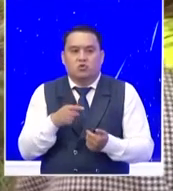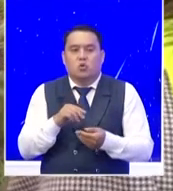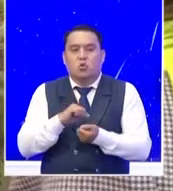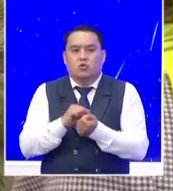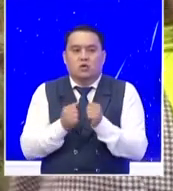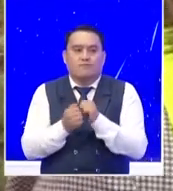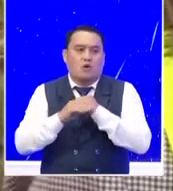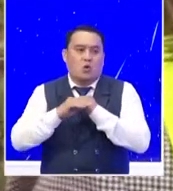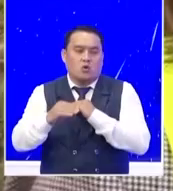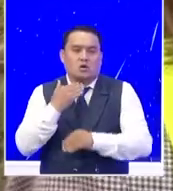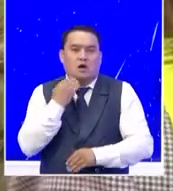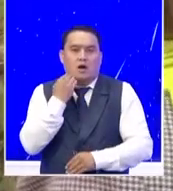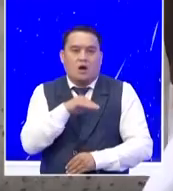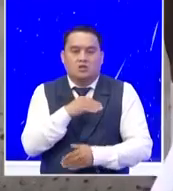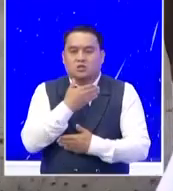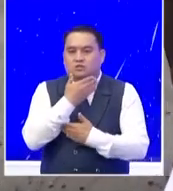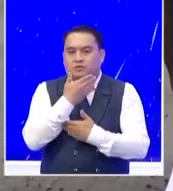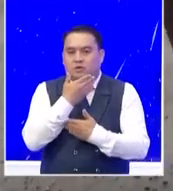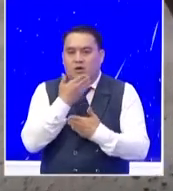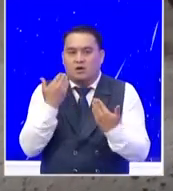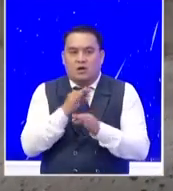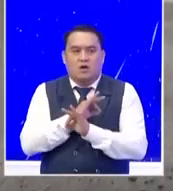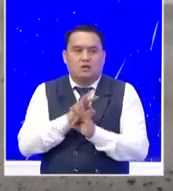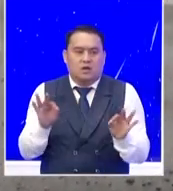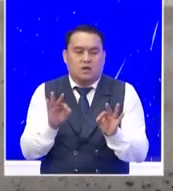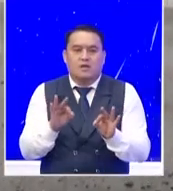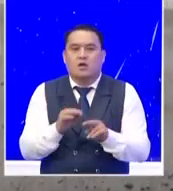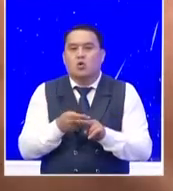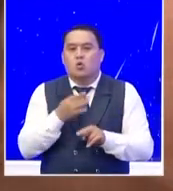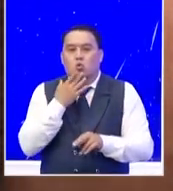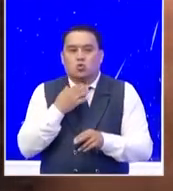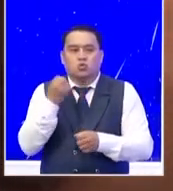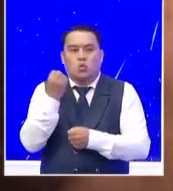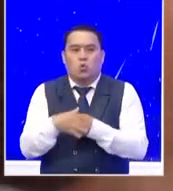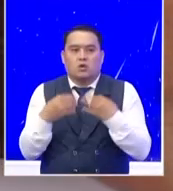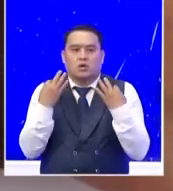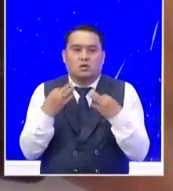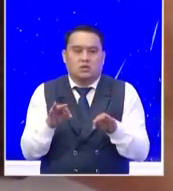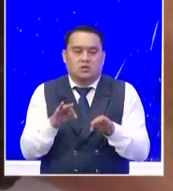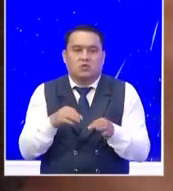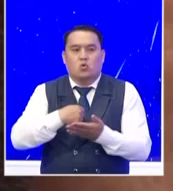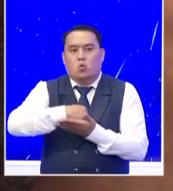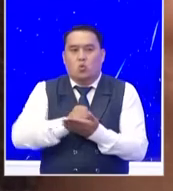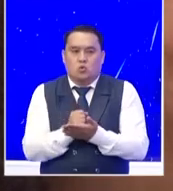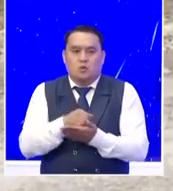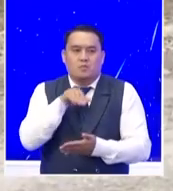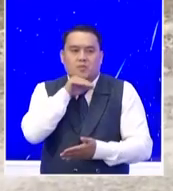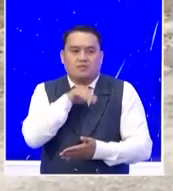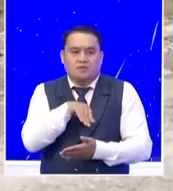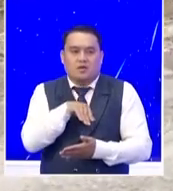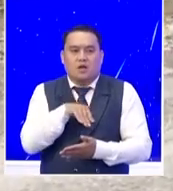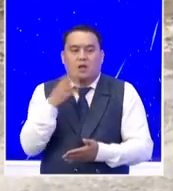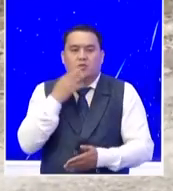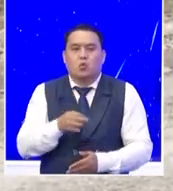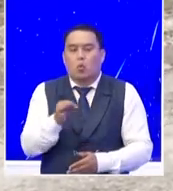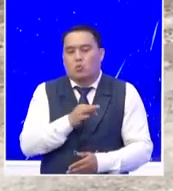жатқан асфальттың сапасында мін жоқ. Оны жол активтерінің ұлттық сапа орталығы республикалық мемлекеттік кәсіпорынның